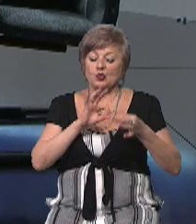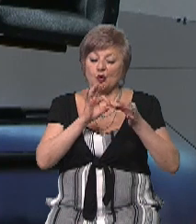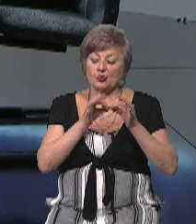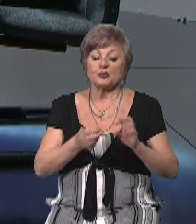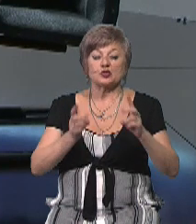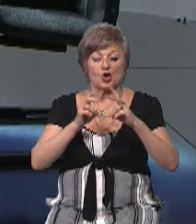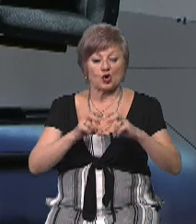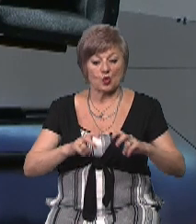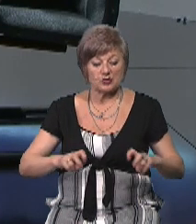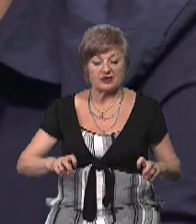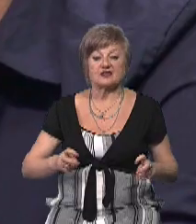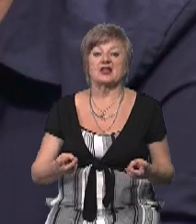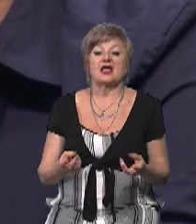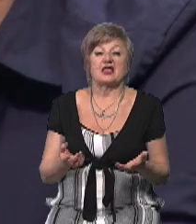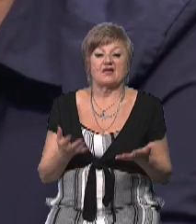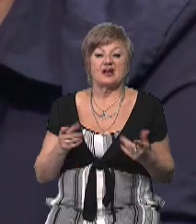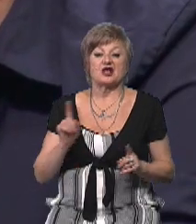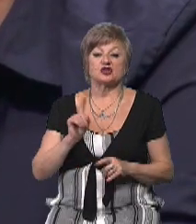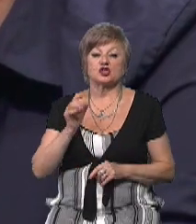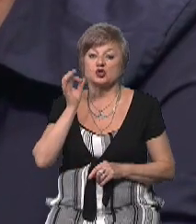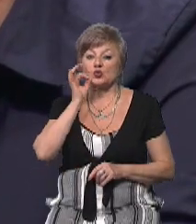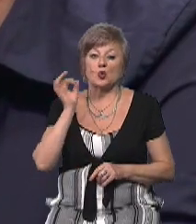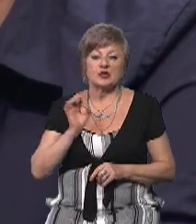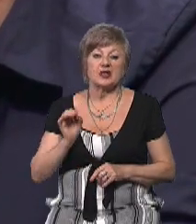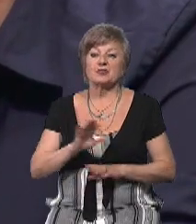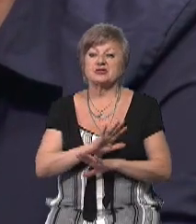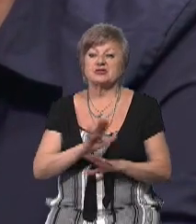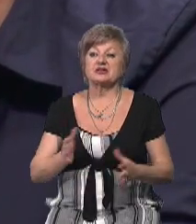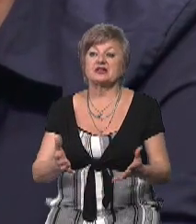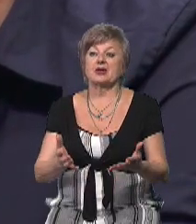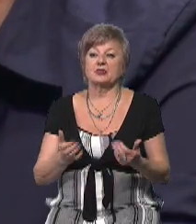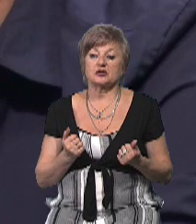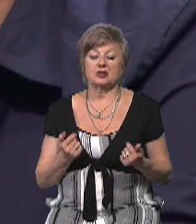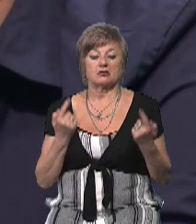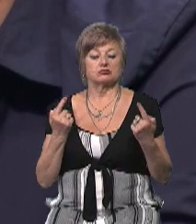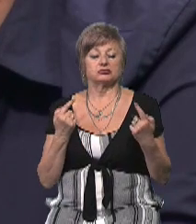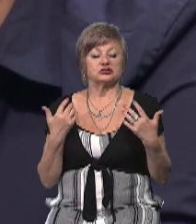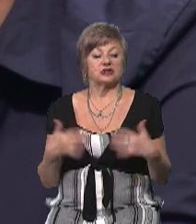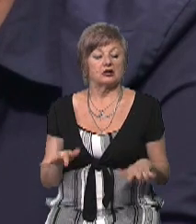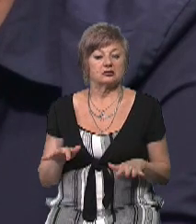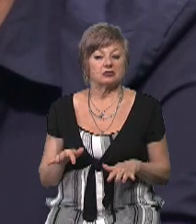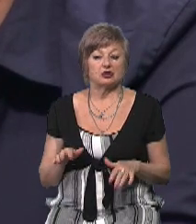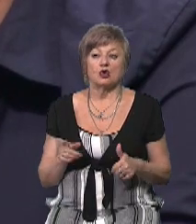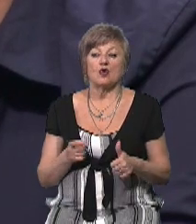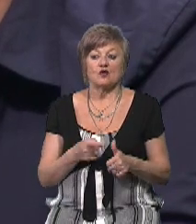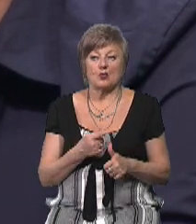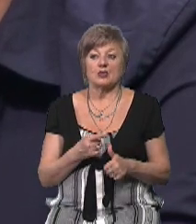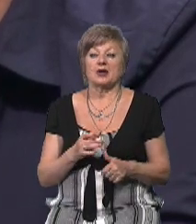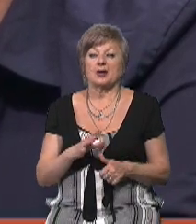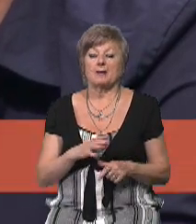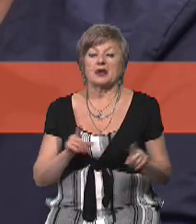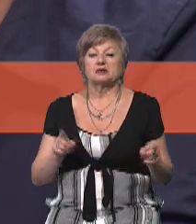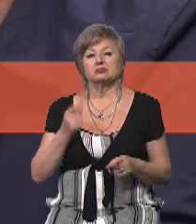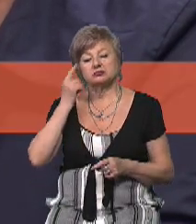розгляді виявляється, що німці не отримали реальних втрат. Тому що, ну, по-перше, було створено